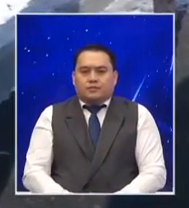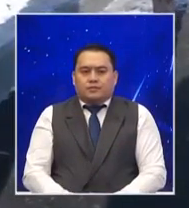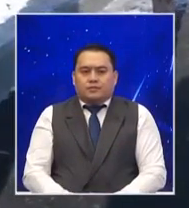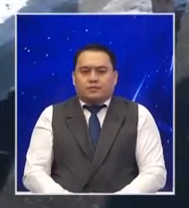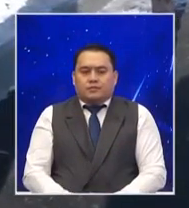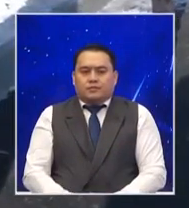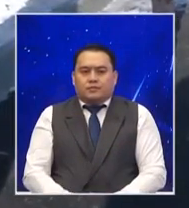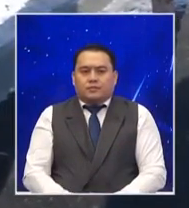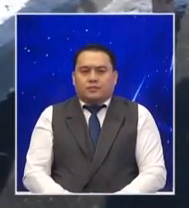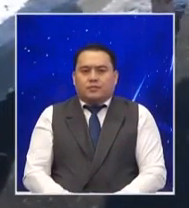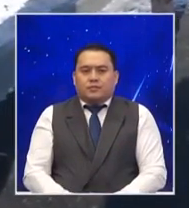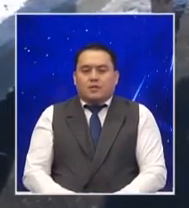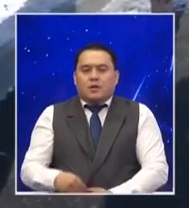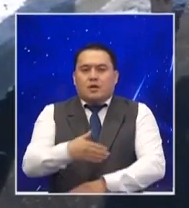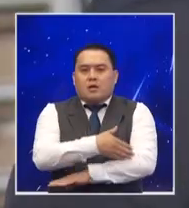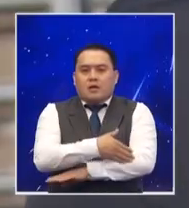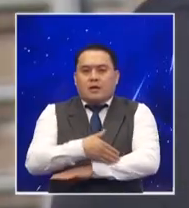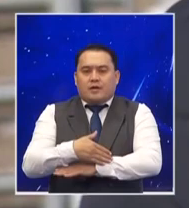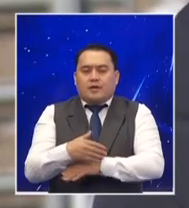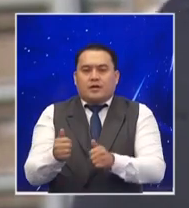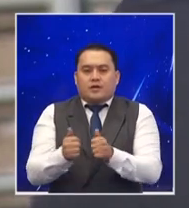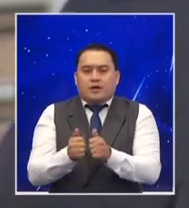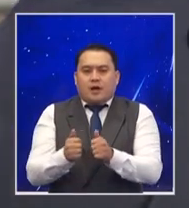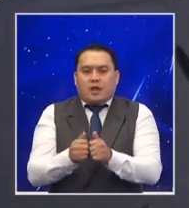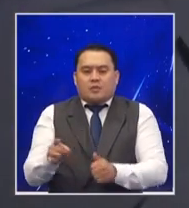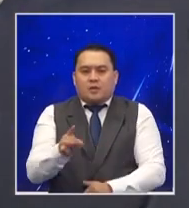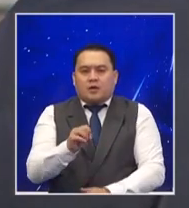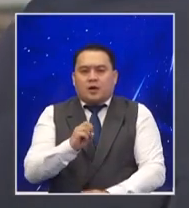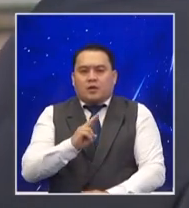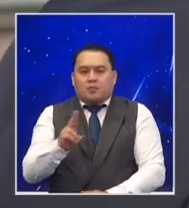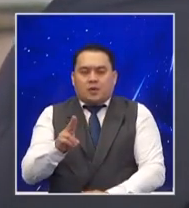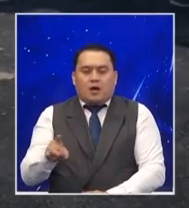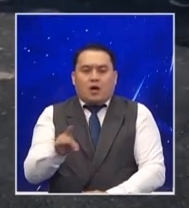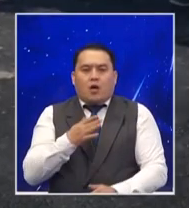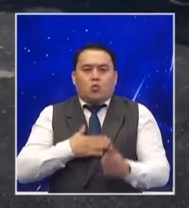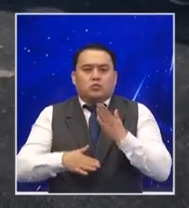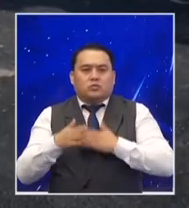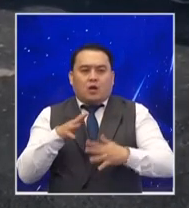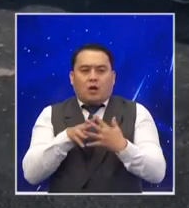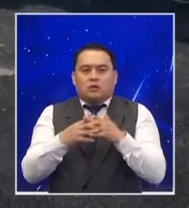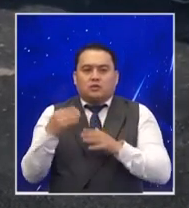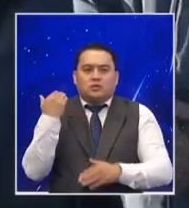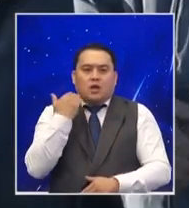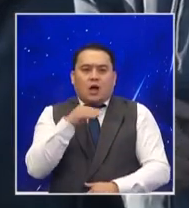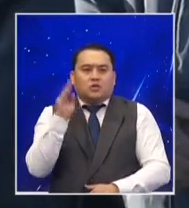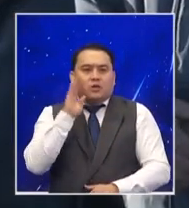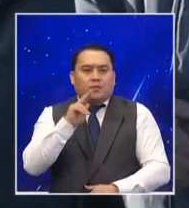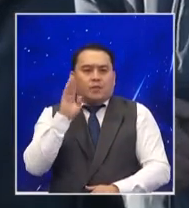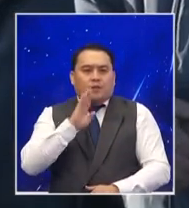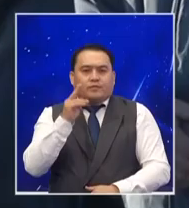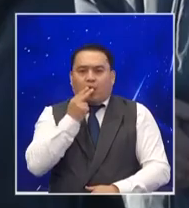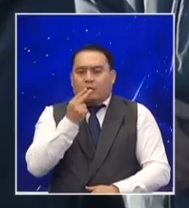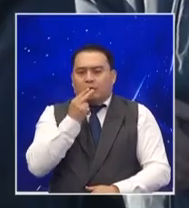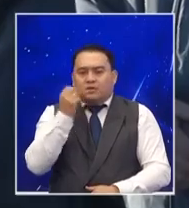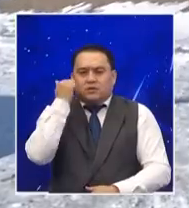Бұл күні шекараның шебінде орналасқан Қызыл шекара ауылы тұрғындарының қуанышында шек болмады. Ауылға сапалы ауыз су келді. Кеңес